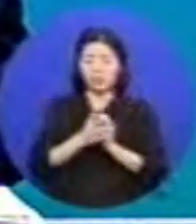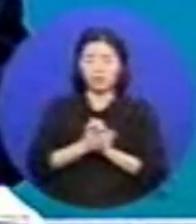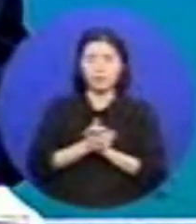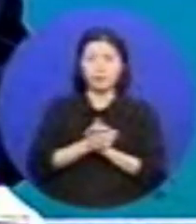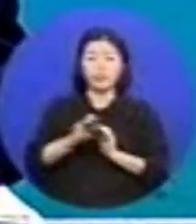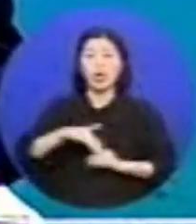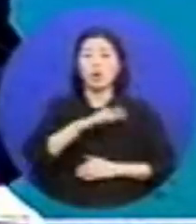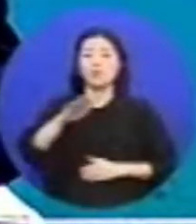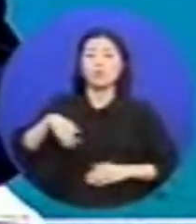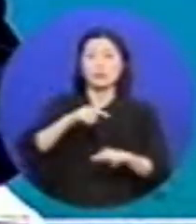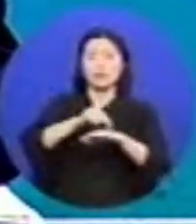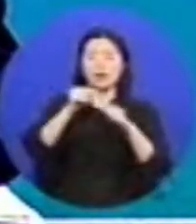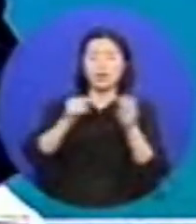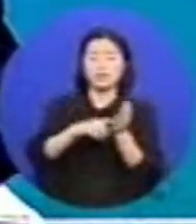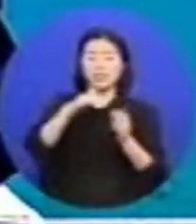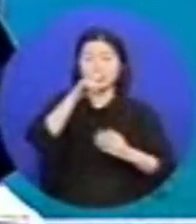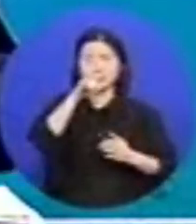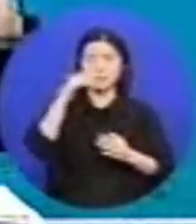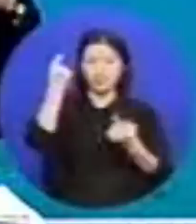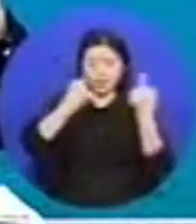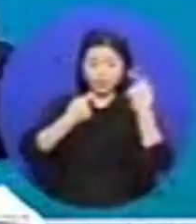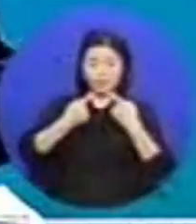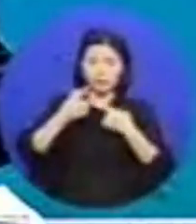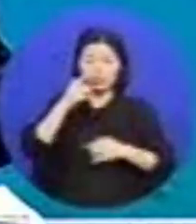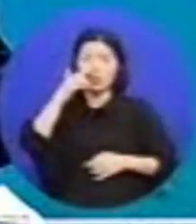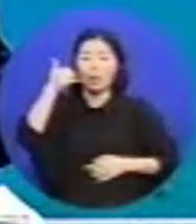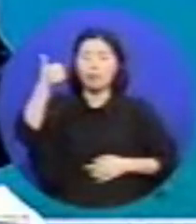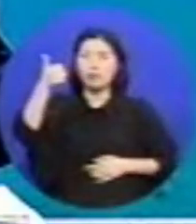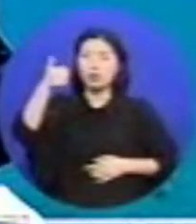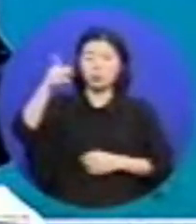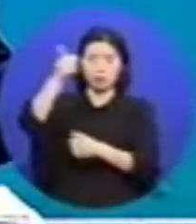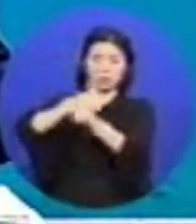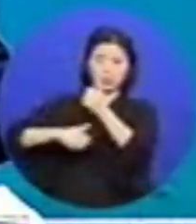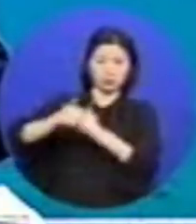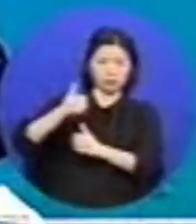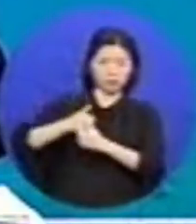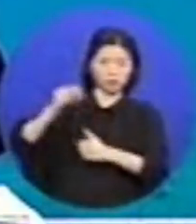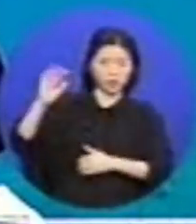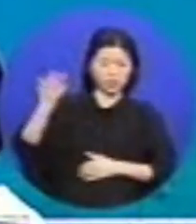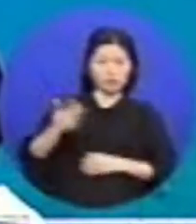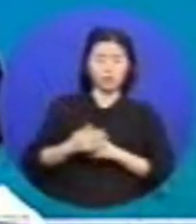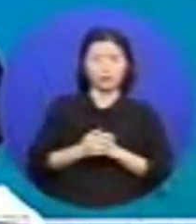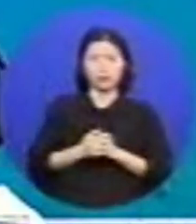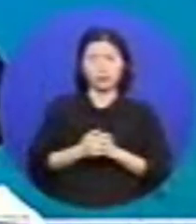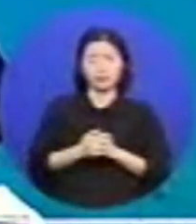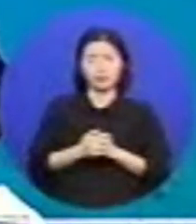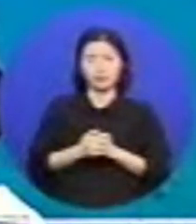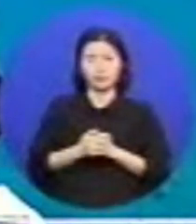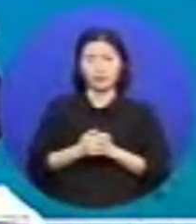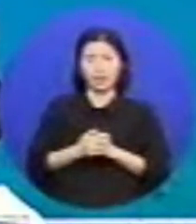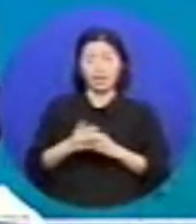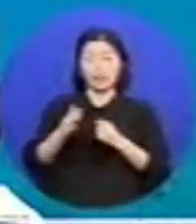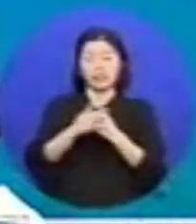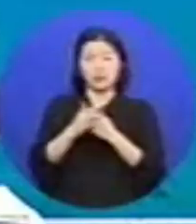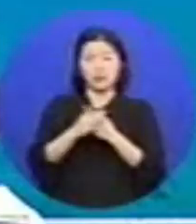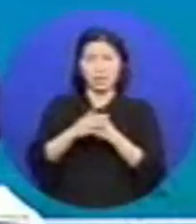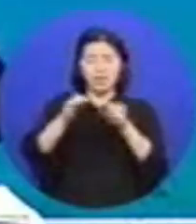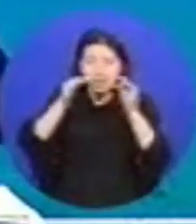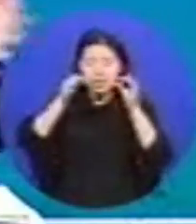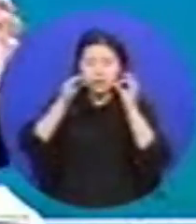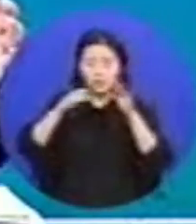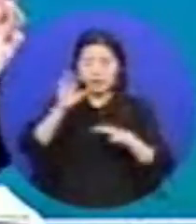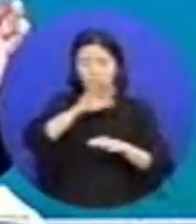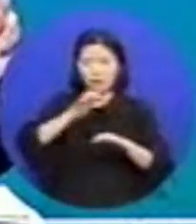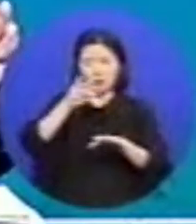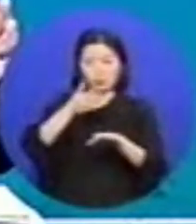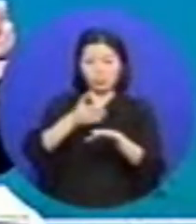우리 마음에 있는 상처는 거의 대부분 부모님으로부터 물려받습니다. 그래서 선교사 훈련 과정에